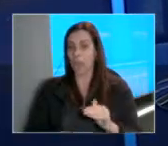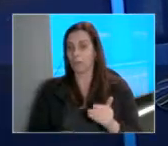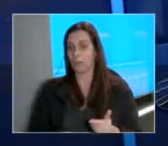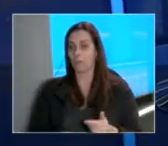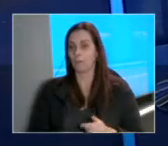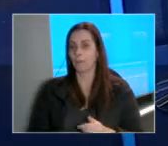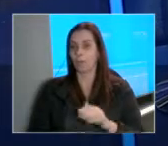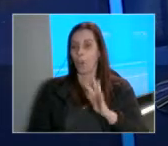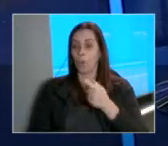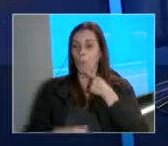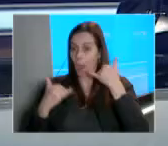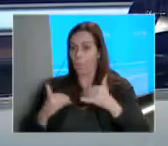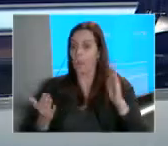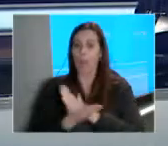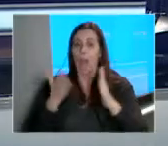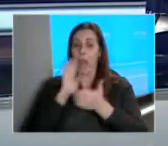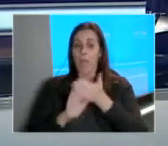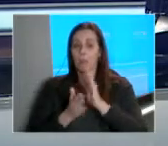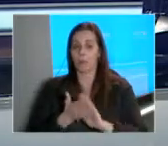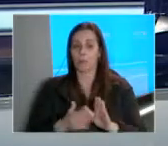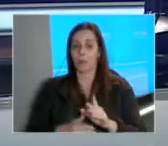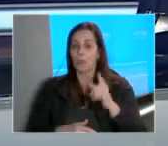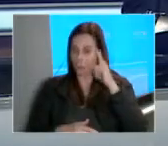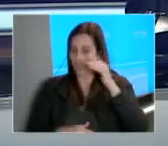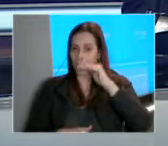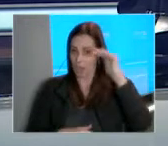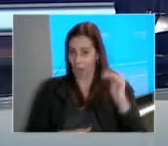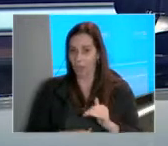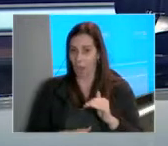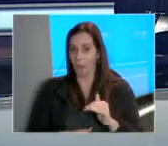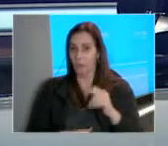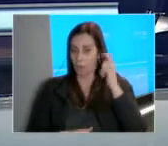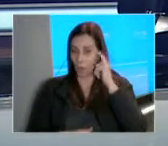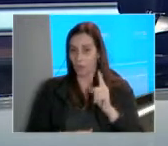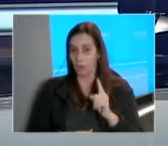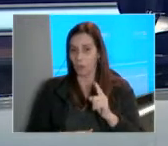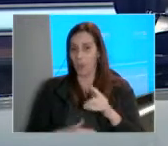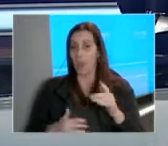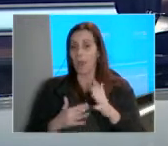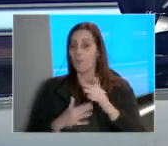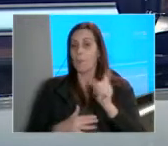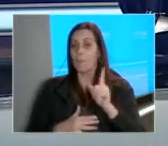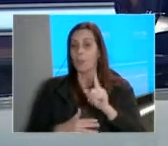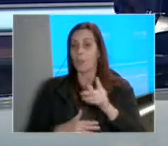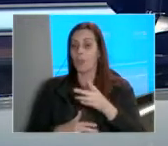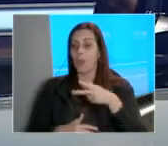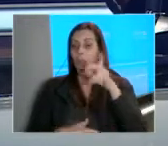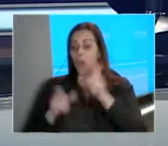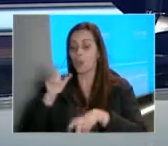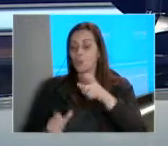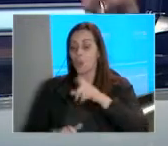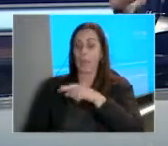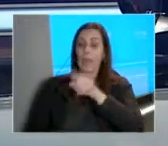אבל אנשים אולי אומרים הפעם, נכריע אולי, אפשר לדעת. אני חושבת שיהיה ירידה בכמות ההצבעות. אני חושבת שהמבחן יהיה מי מוציא יותר מצביעים